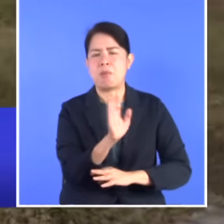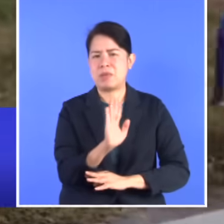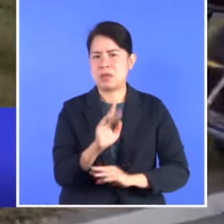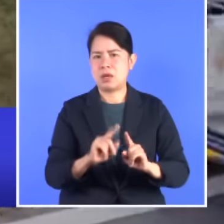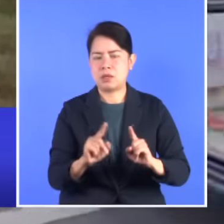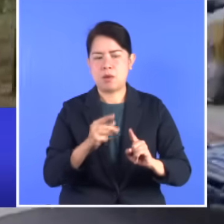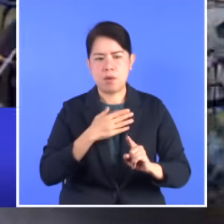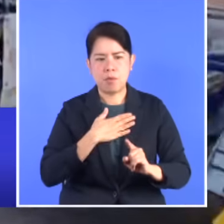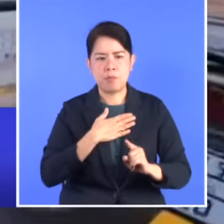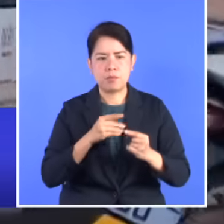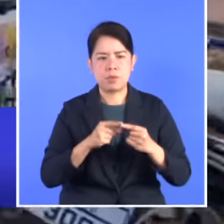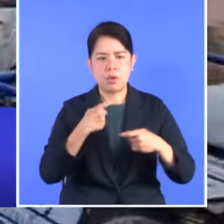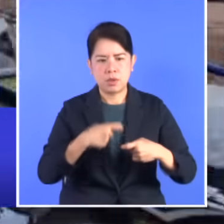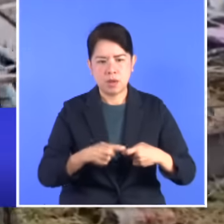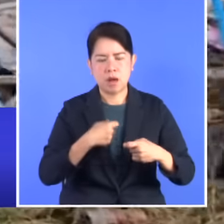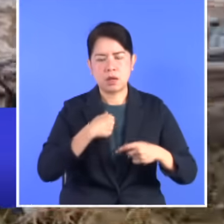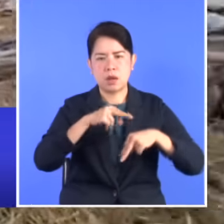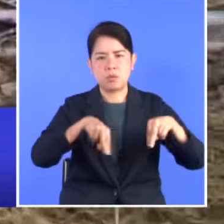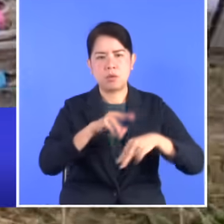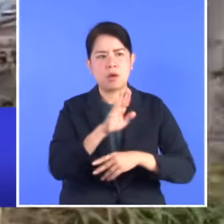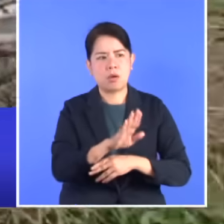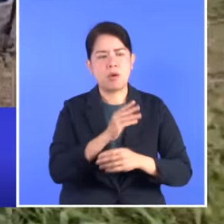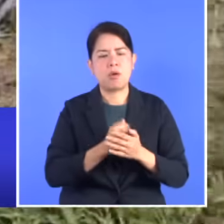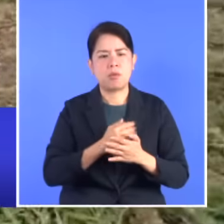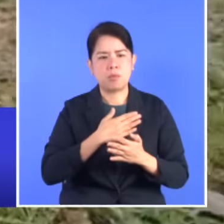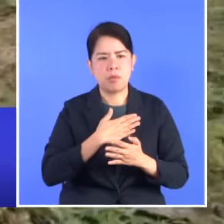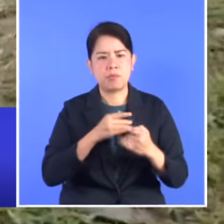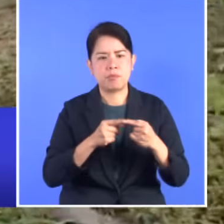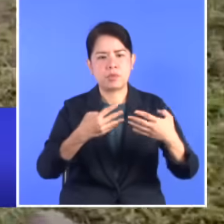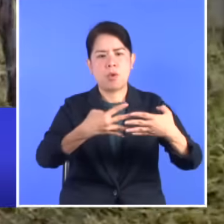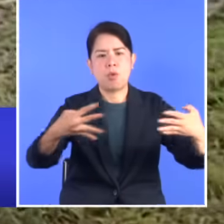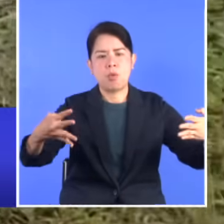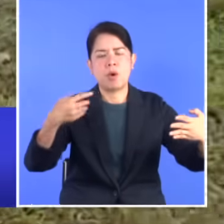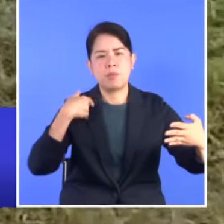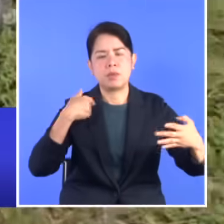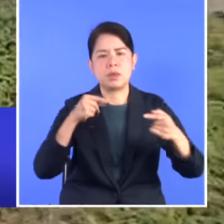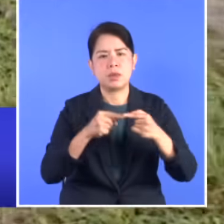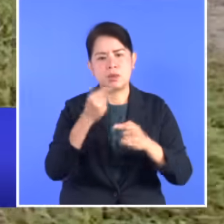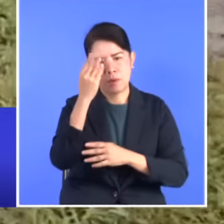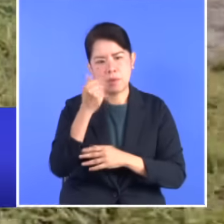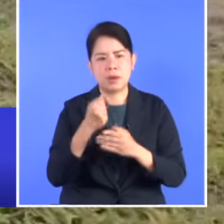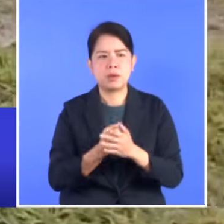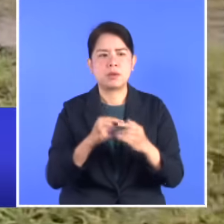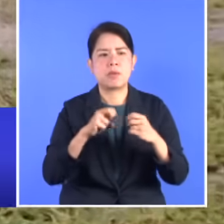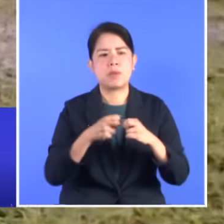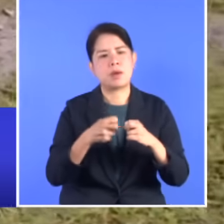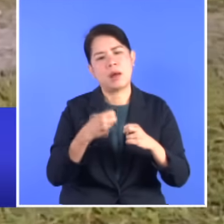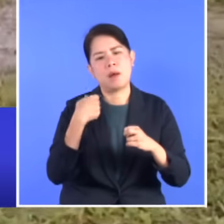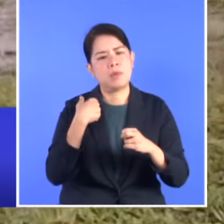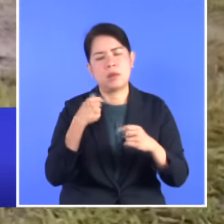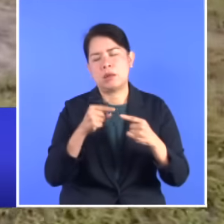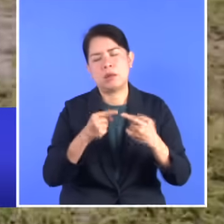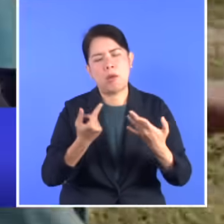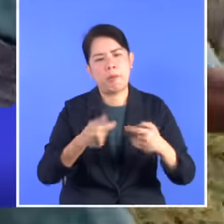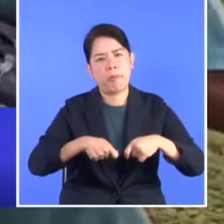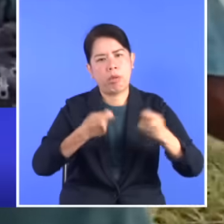มเนี่ยลำบากในการควบคุมยอมรับว่ารั้วลวดหนามมันไม่แข็งแรงพอมันขาดแล้วขาดอีกว่าอย่างนั้นนี่ในมุมของเขานะซึ่